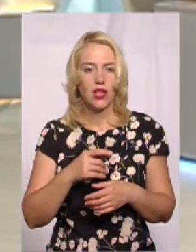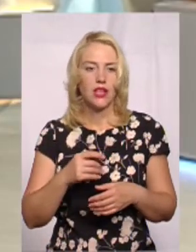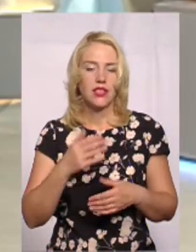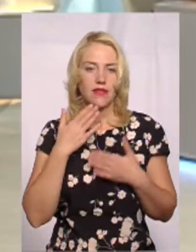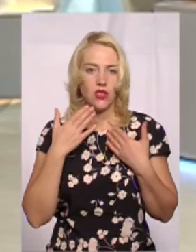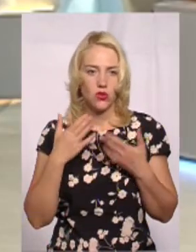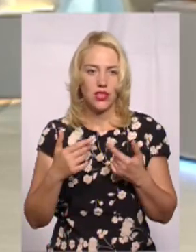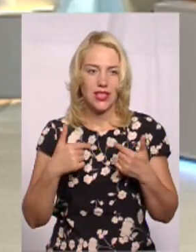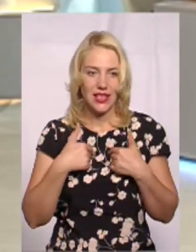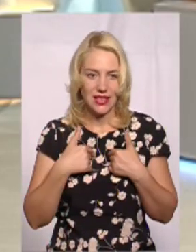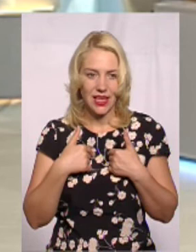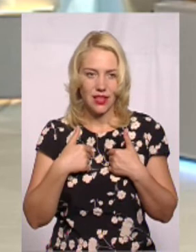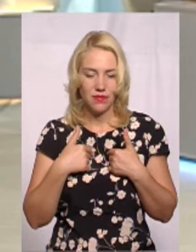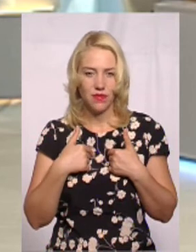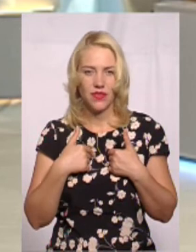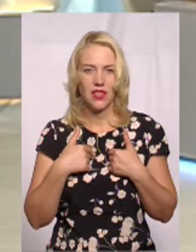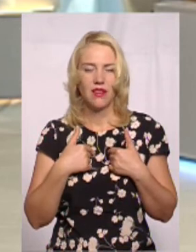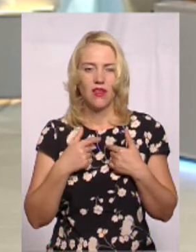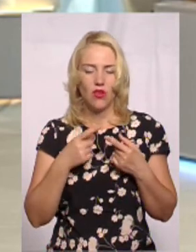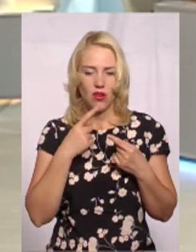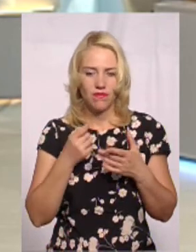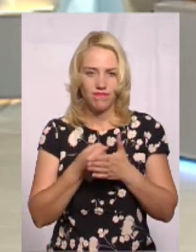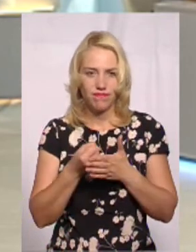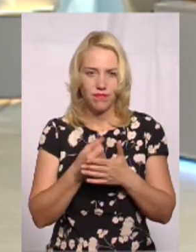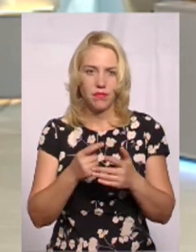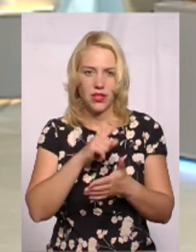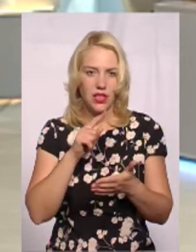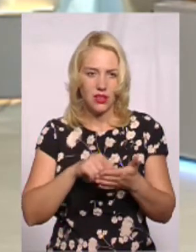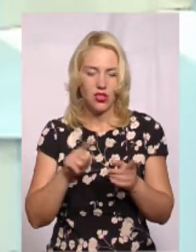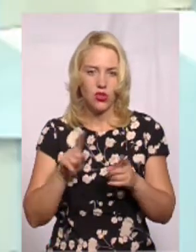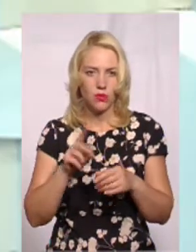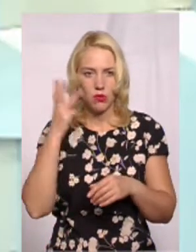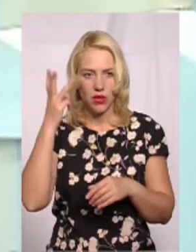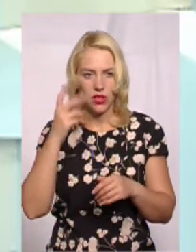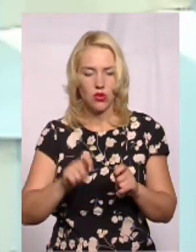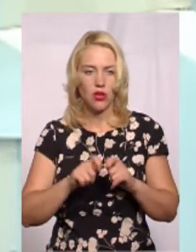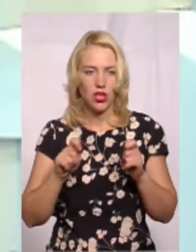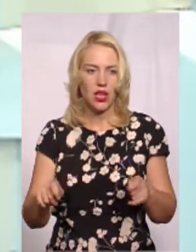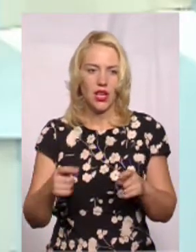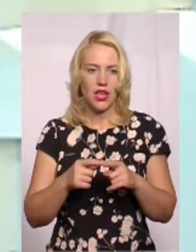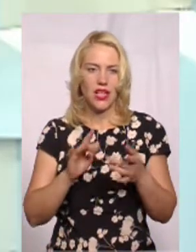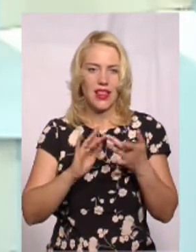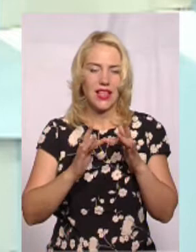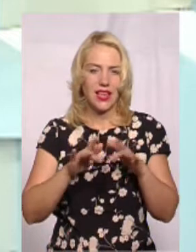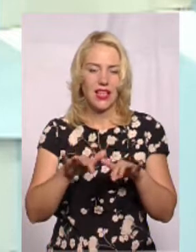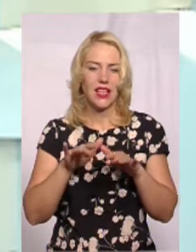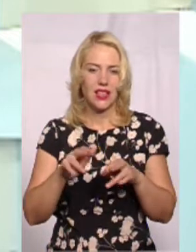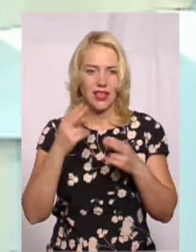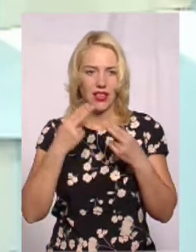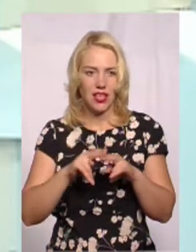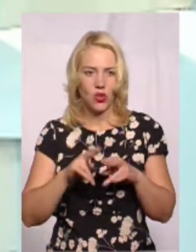От я продавлював таке питання, що в Хмельницькому відкрили безкоштовний клуб робототехніки для дітей. Крутий, там, з